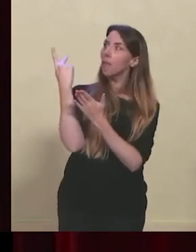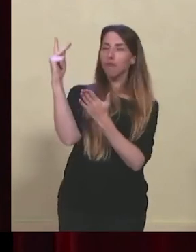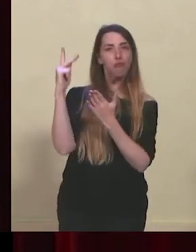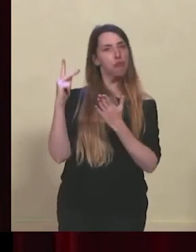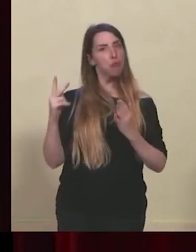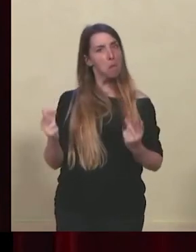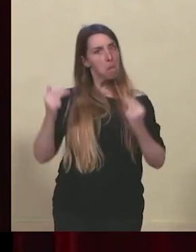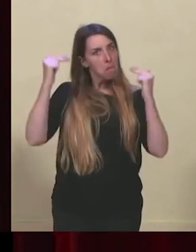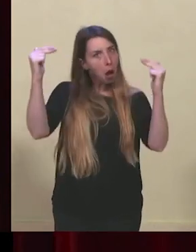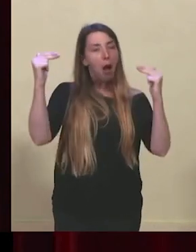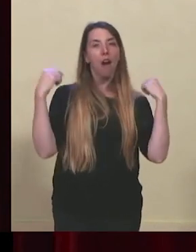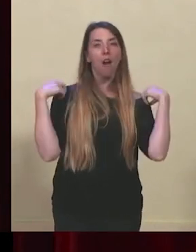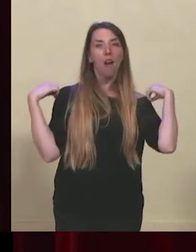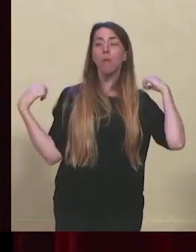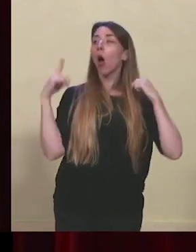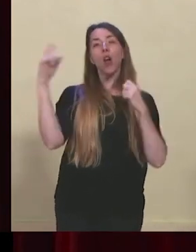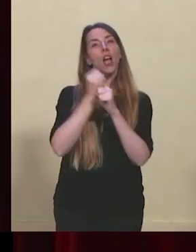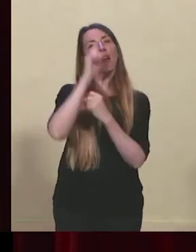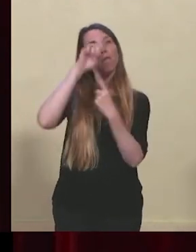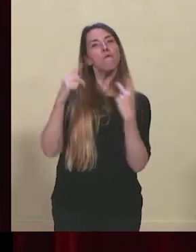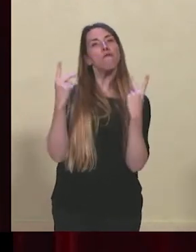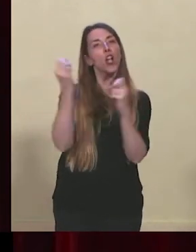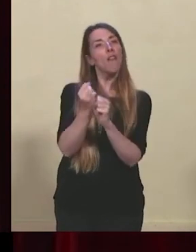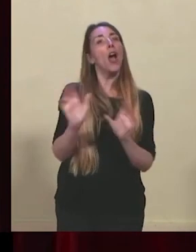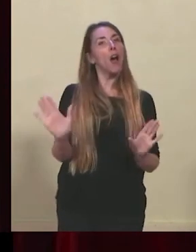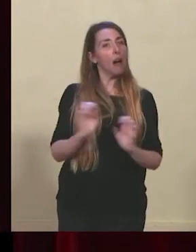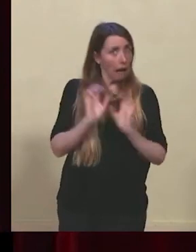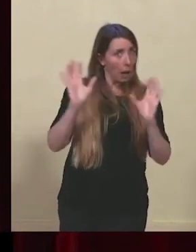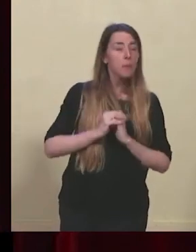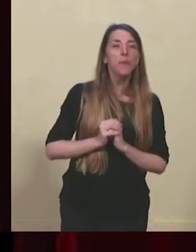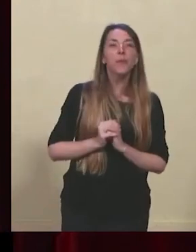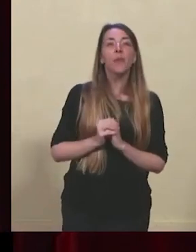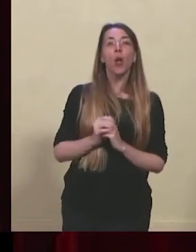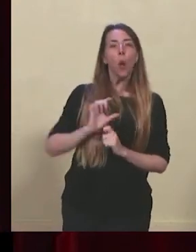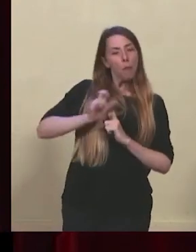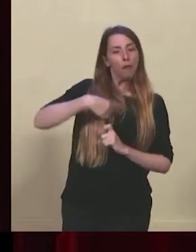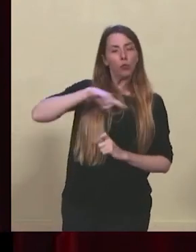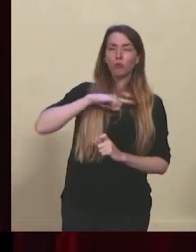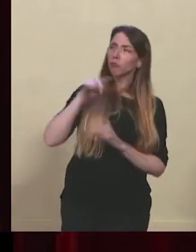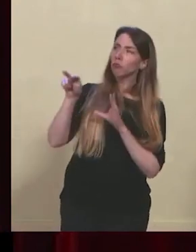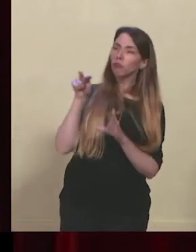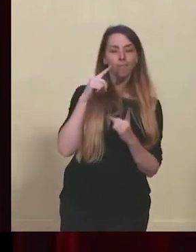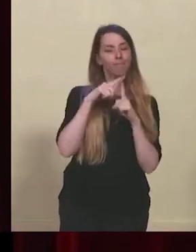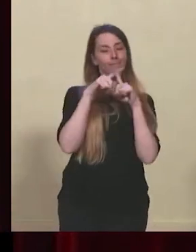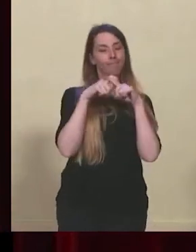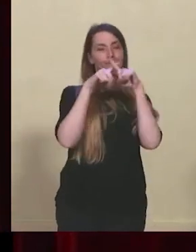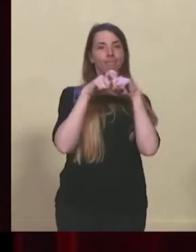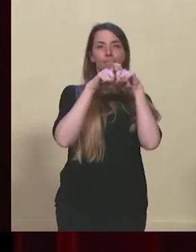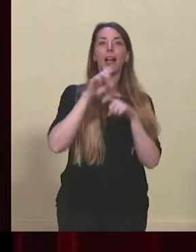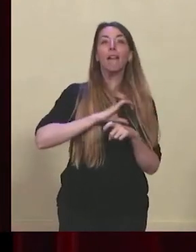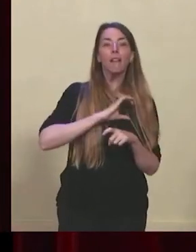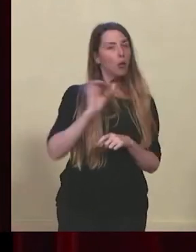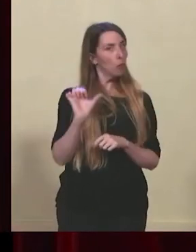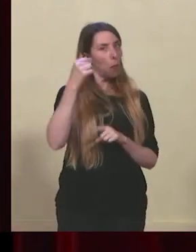hein, parce qu'eux, ils sont sur la valeur travail, hein. C'est vraiment. Et alors, donc après, on essaie de calculer. On n'est pas les premiers à essayer de calculer ça, parce qu'on se